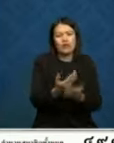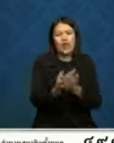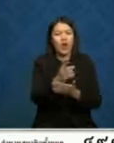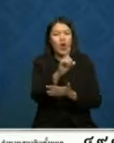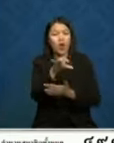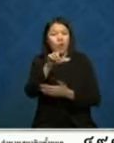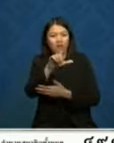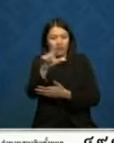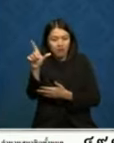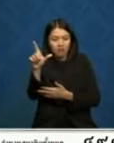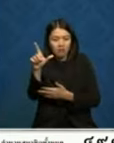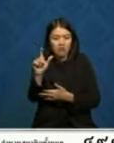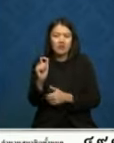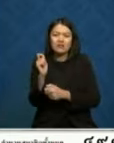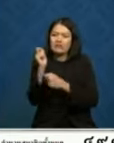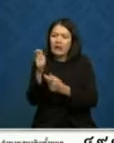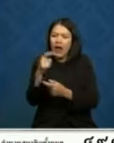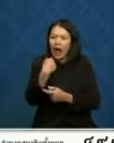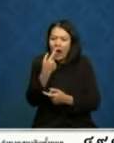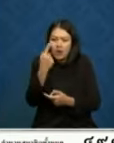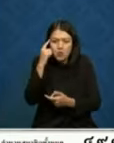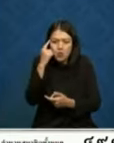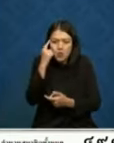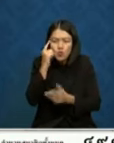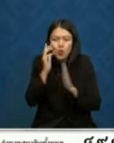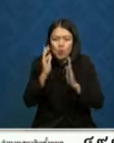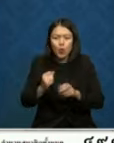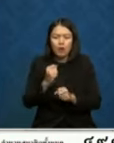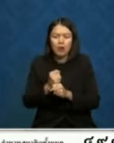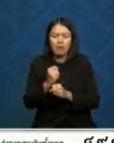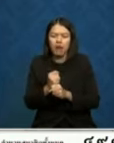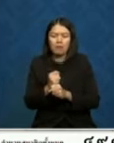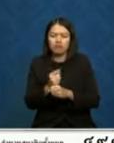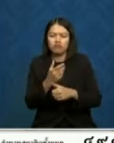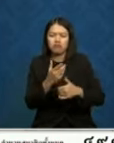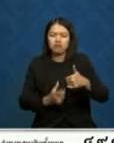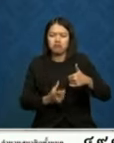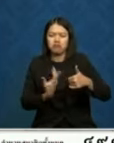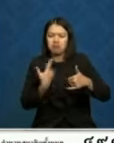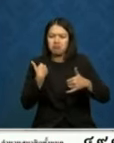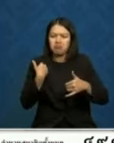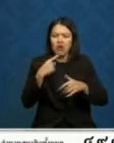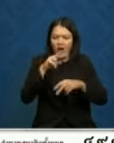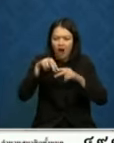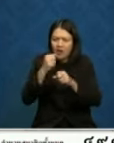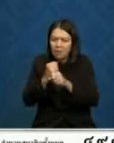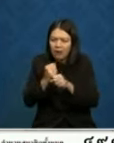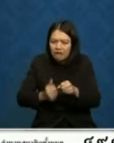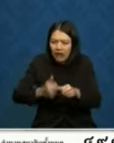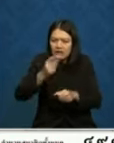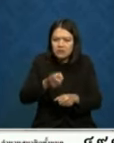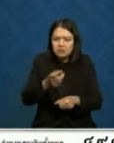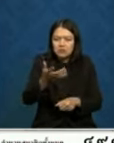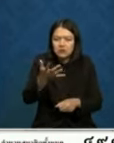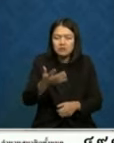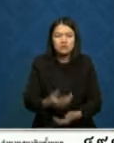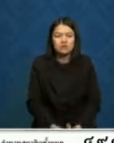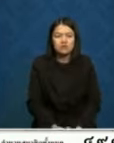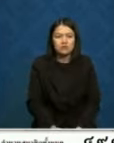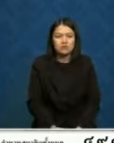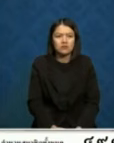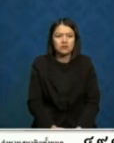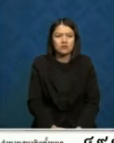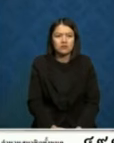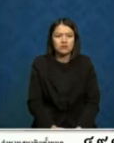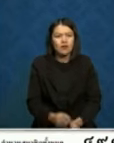านจ้างใครก็ไม่รู้จ้างบัณฑิตแรงงานที่ไม่ฟังก์ชันหางานให้คนไม่ได้จริงแล้วค